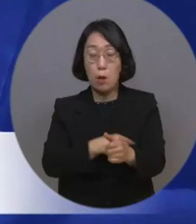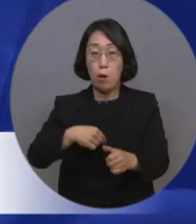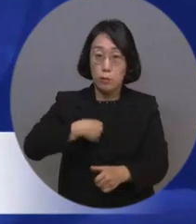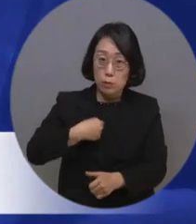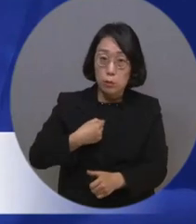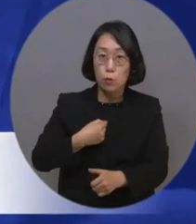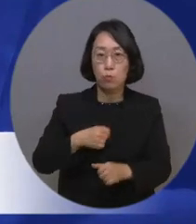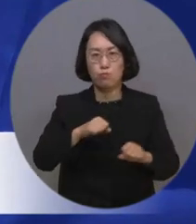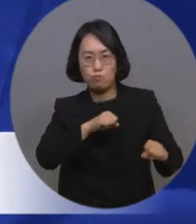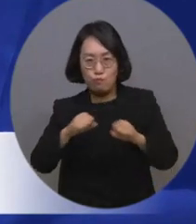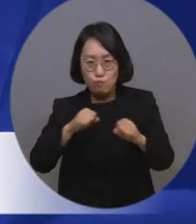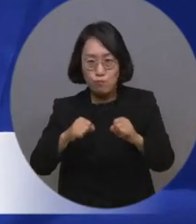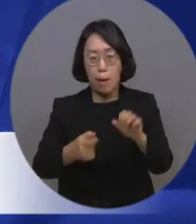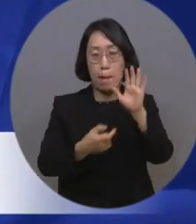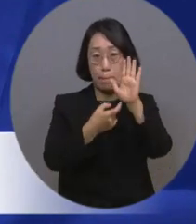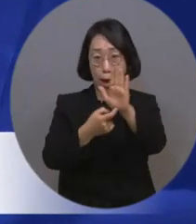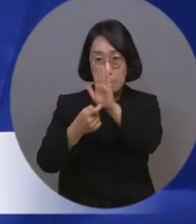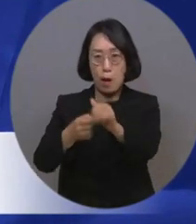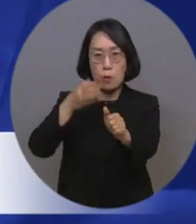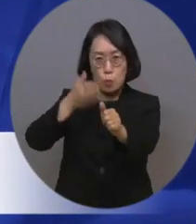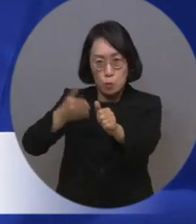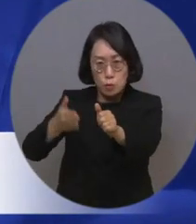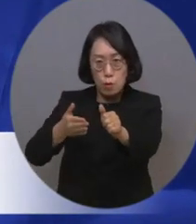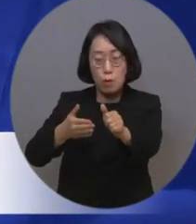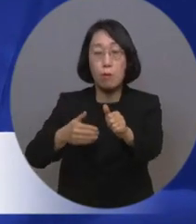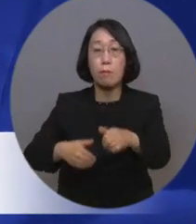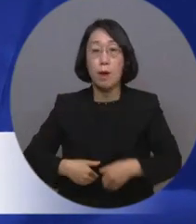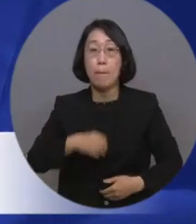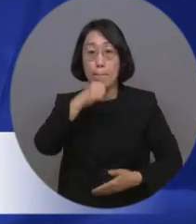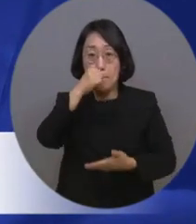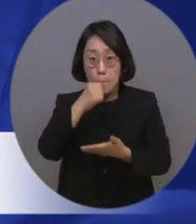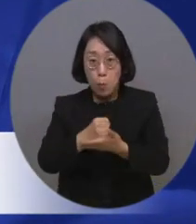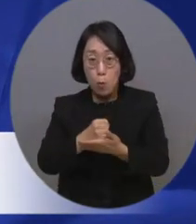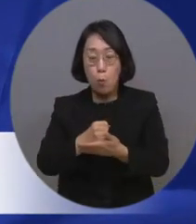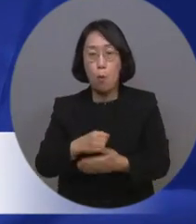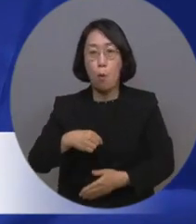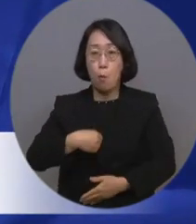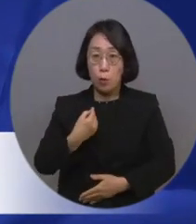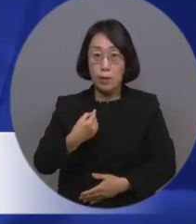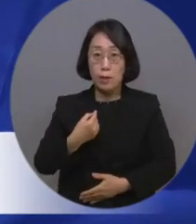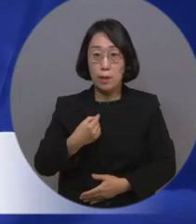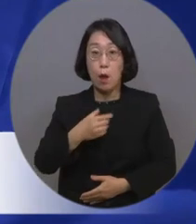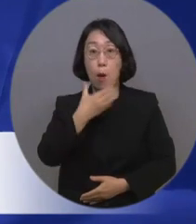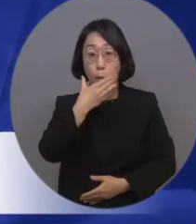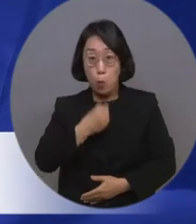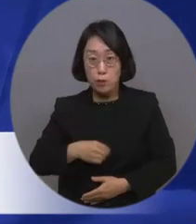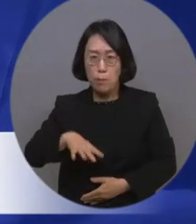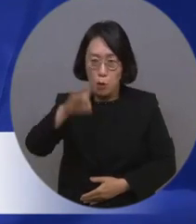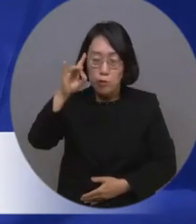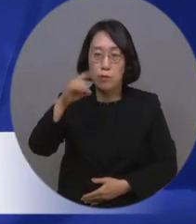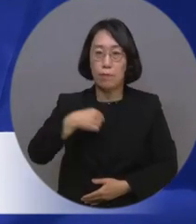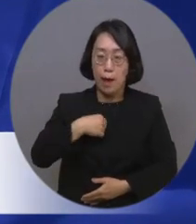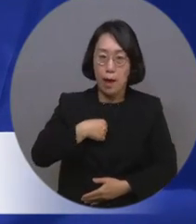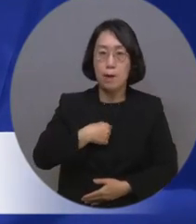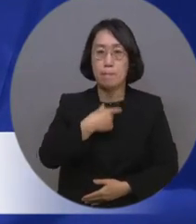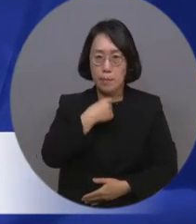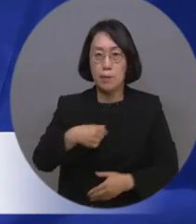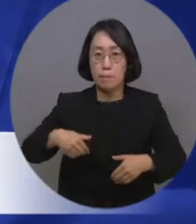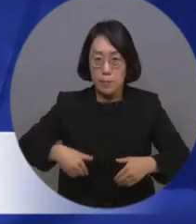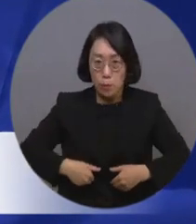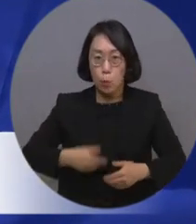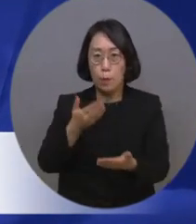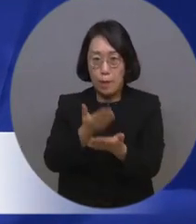앞장서서 이렇게 주장하고 요청이 돼야 되고 또 장애인 복지는 당사자인 우리 장애인들이 먼저 이렇게 나서서